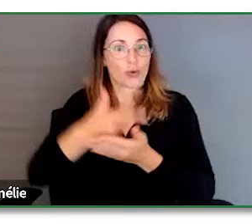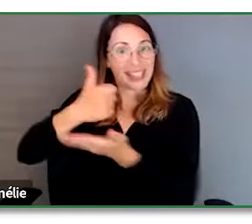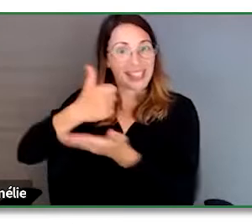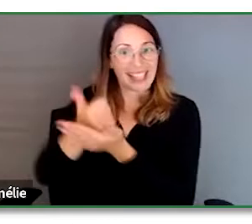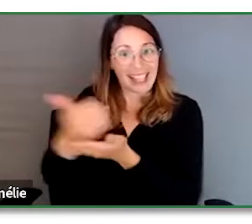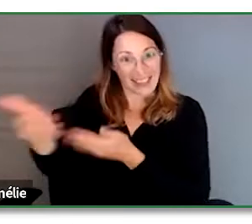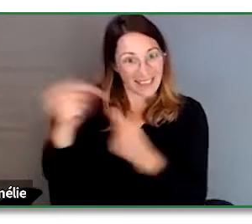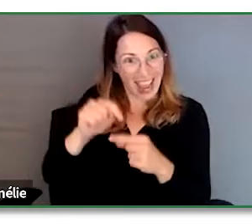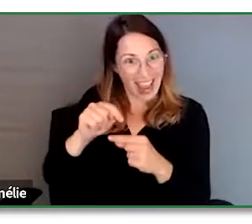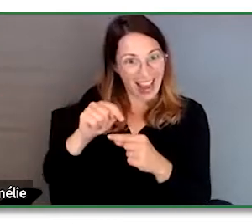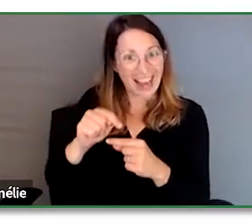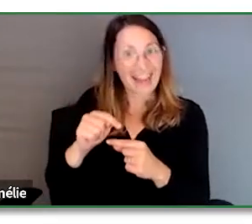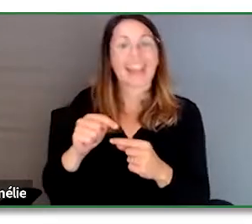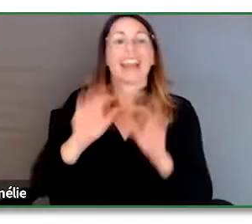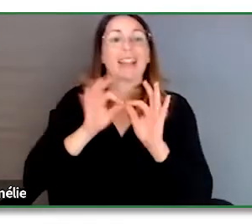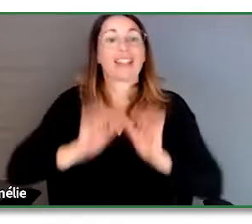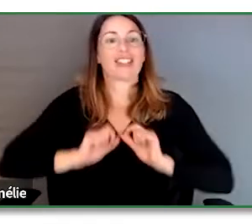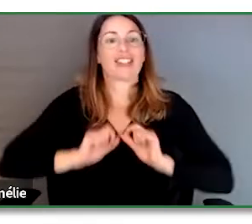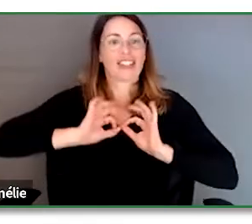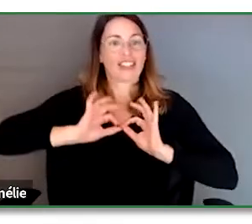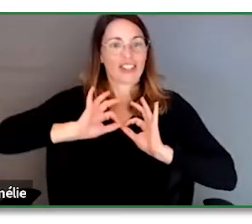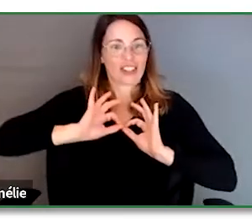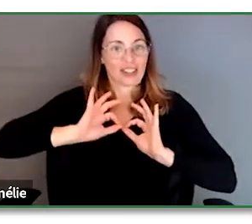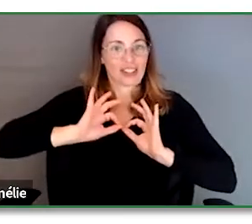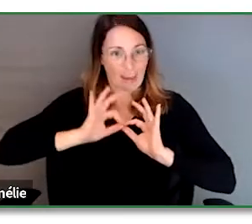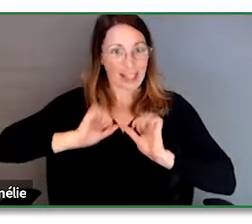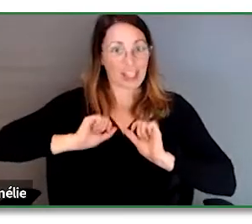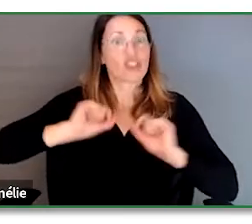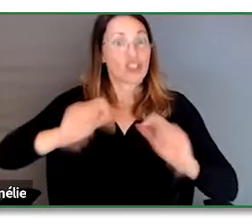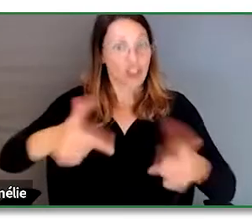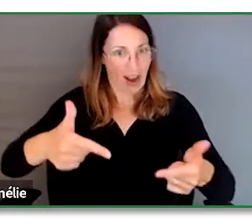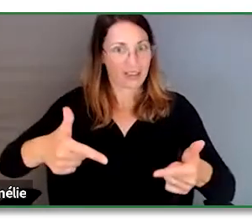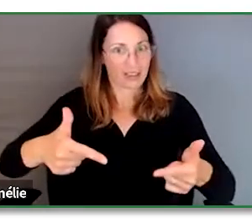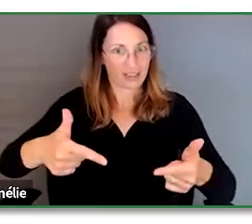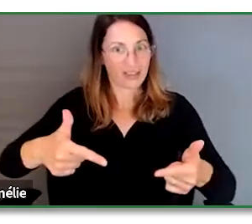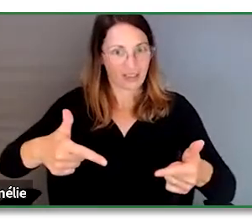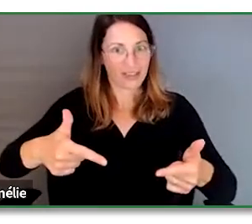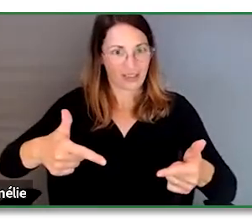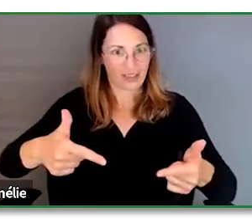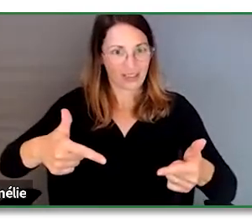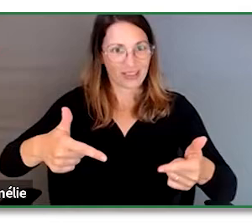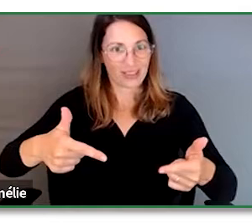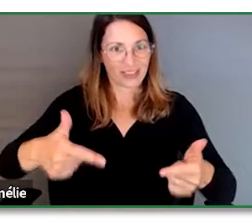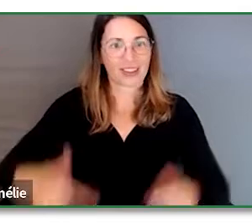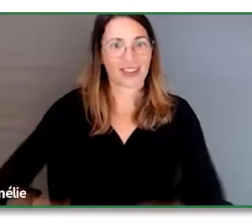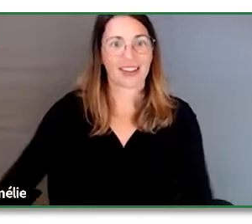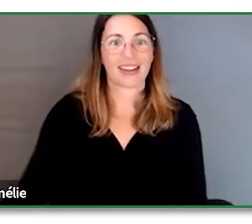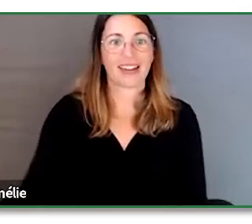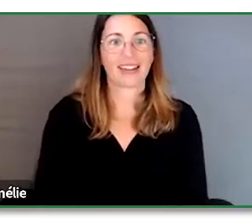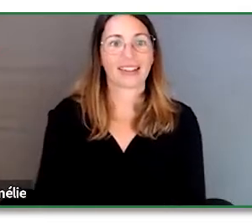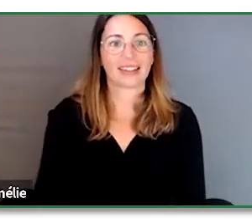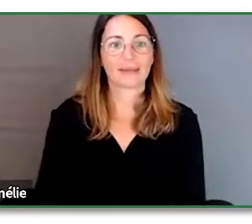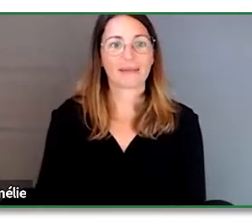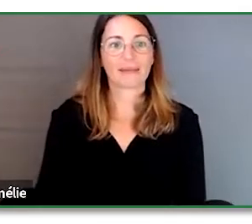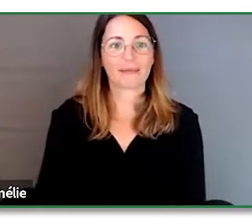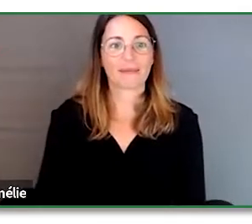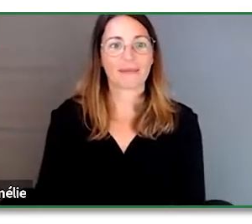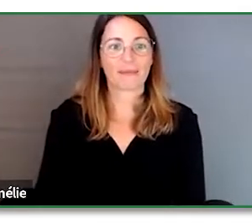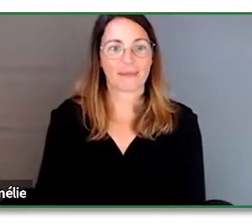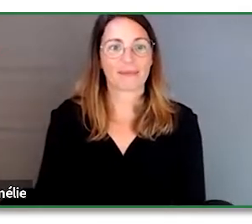Merci et bonjour à tous aujourd'hui. Mon nom est Bonnie. Je suis une femme blanche d'âge de la